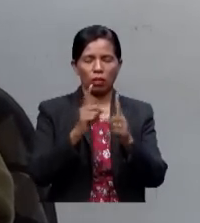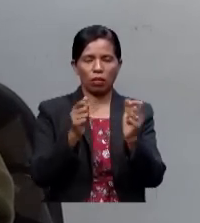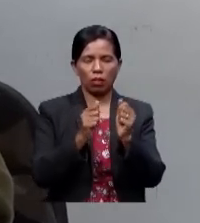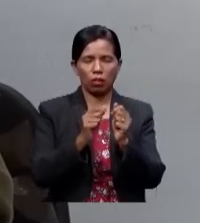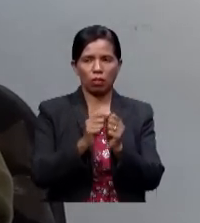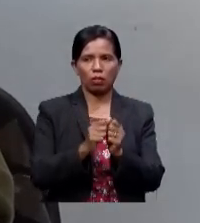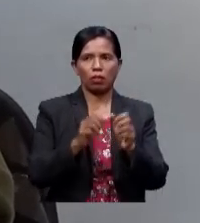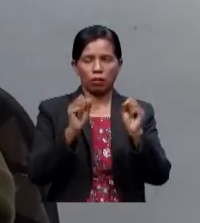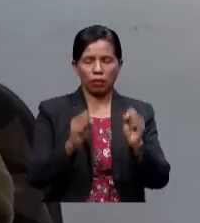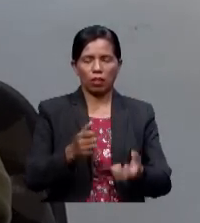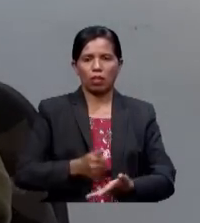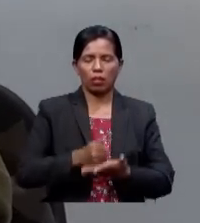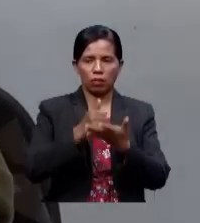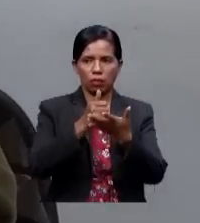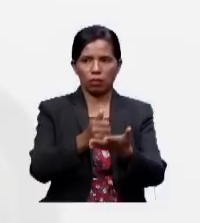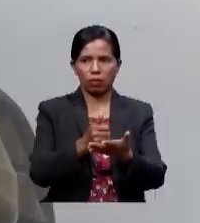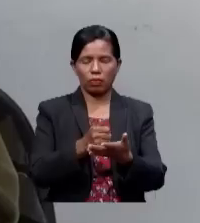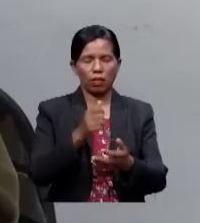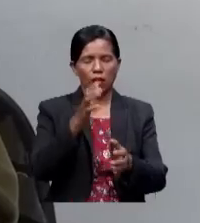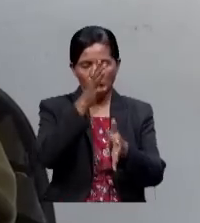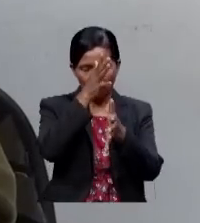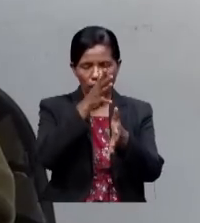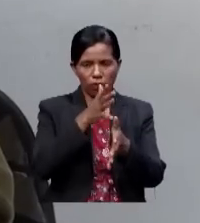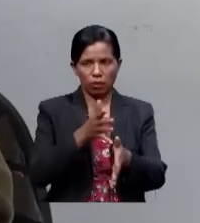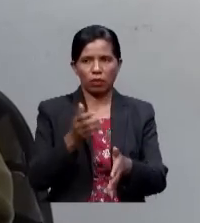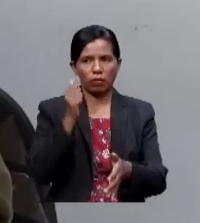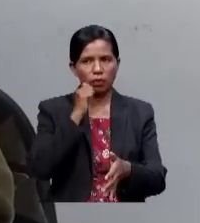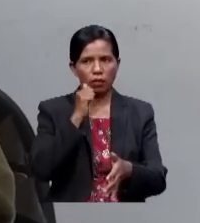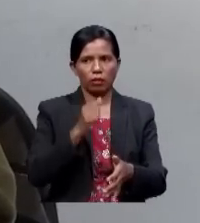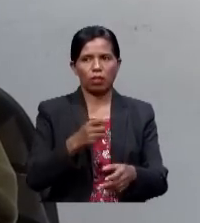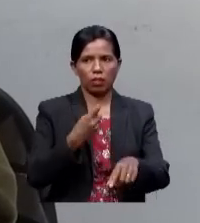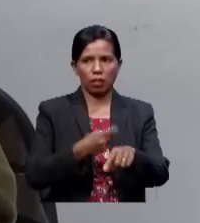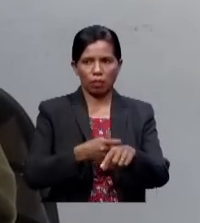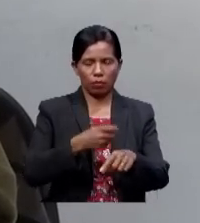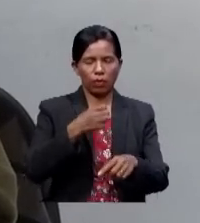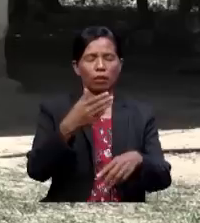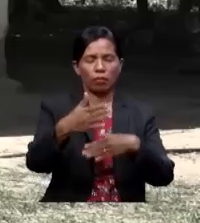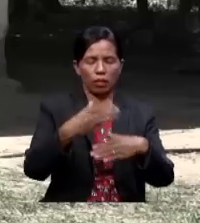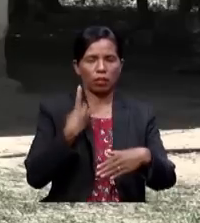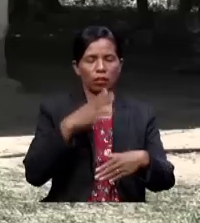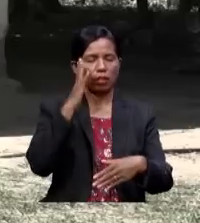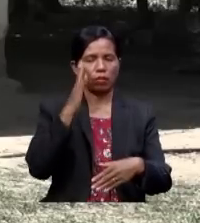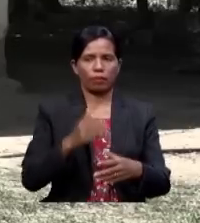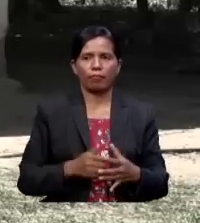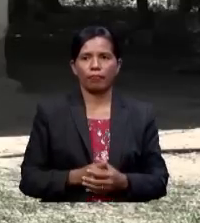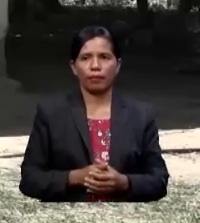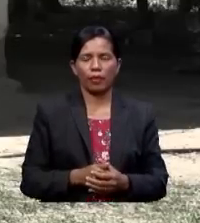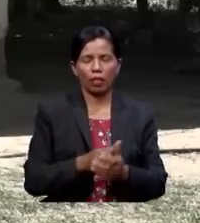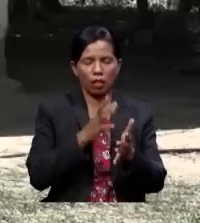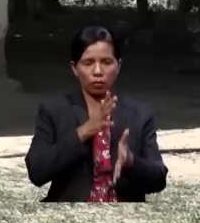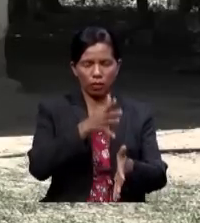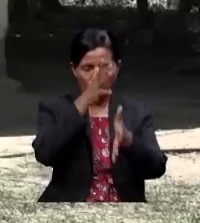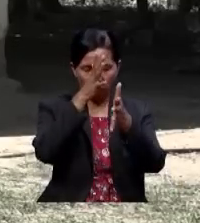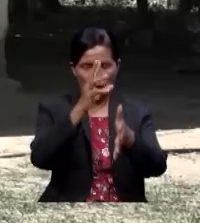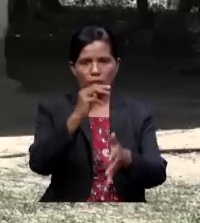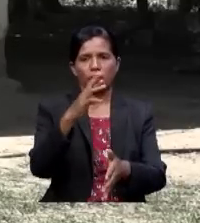ramu si ibu dah tahu matang dah ambu foto mana. Anu tempoh hari kita siapa yang buka ini dengan peratusan. Dadaune, avo Maria no avo